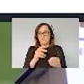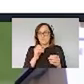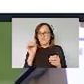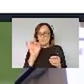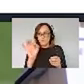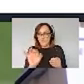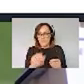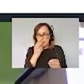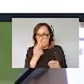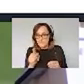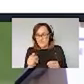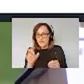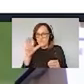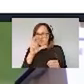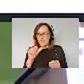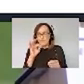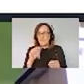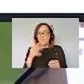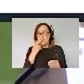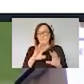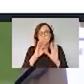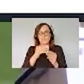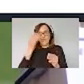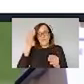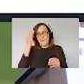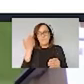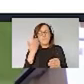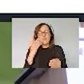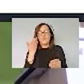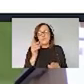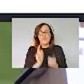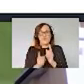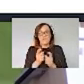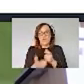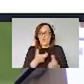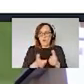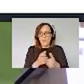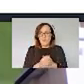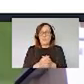widzę i wiem wszystko. Już bardzo, bardzo szybko to robię.